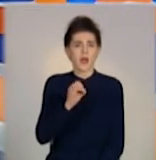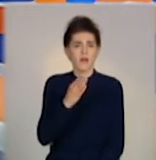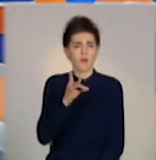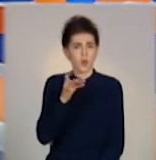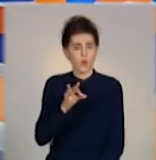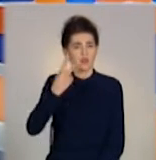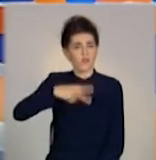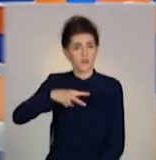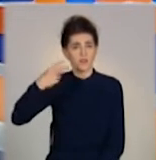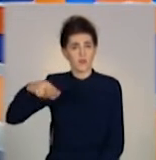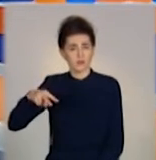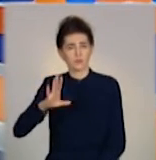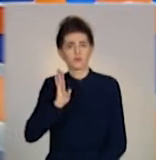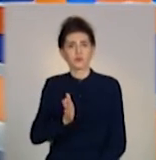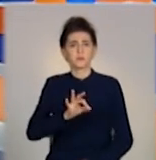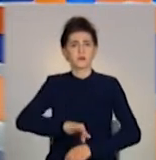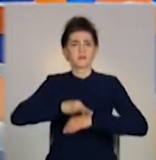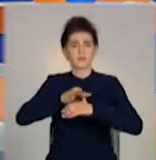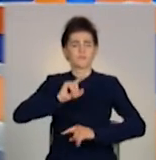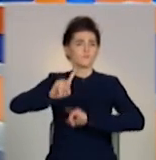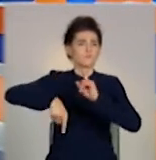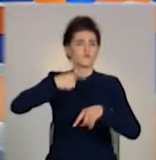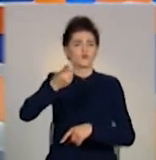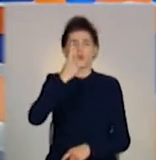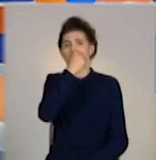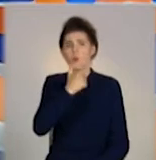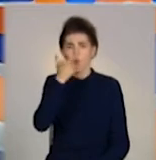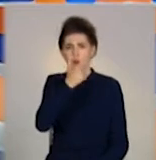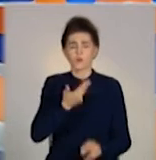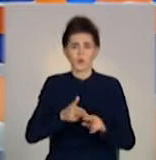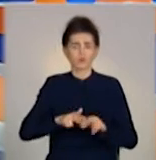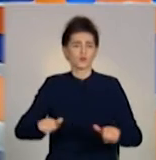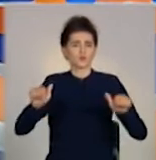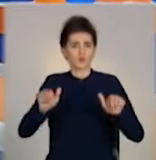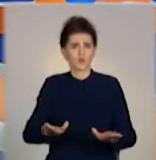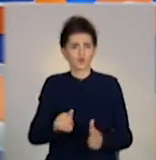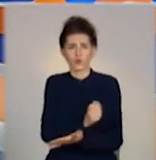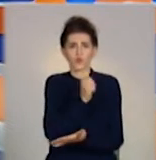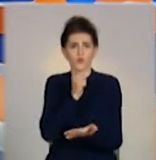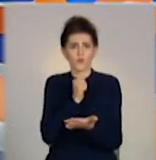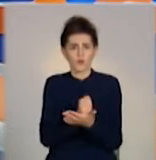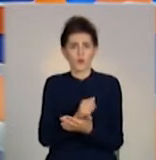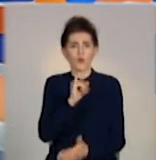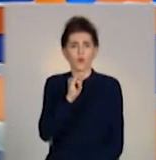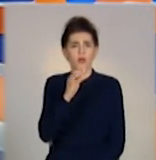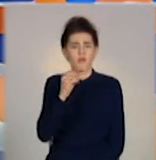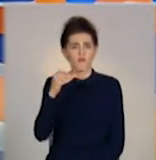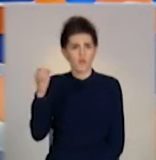Євро-2020 проведуть наступного року через коронавірус. Таке рішення напередодні прийняли в УЄФА.